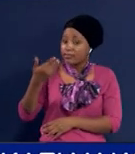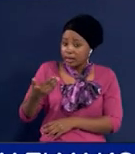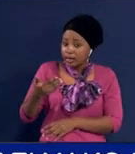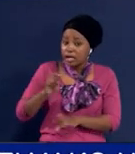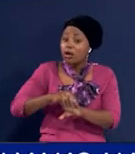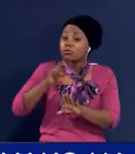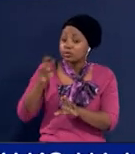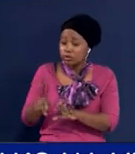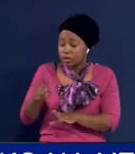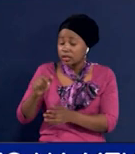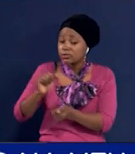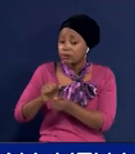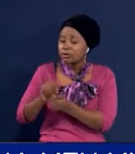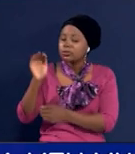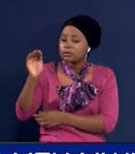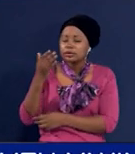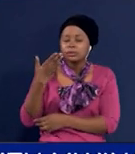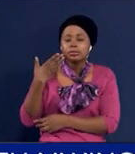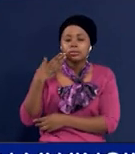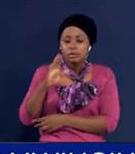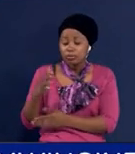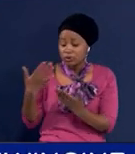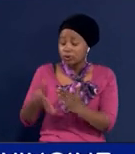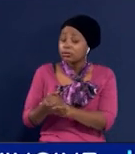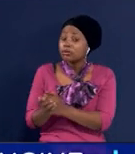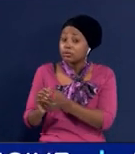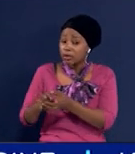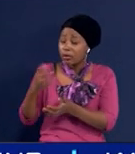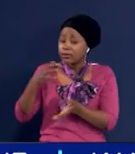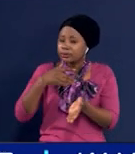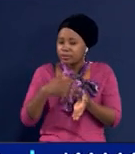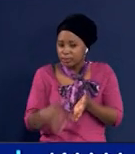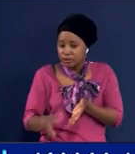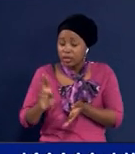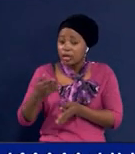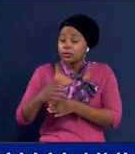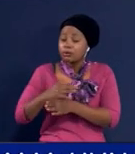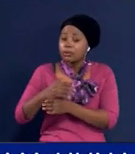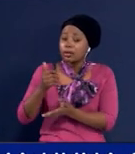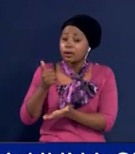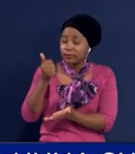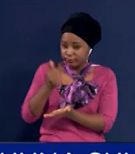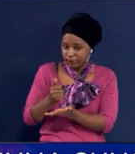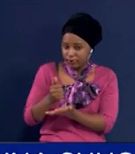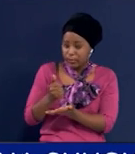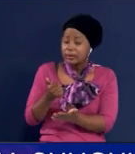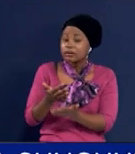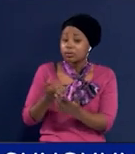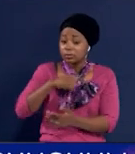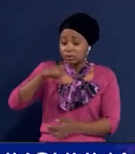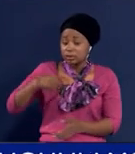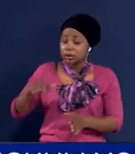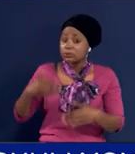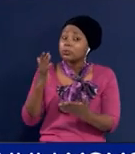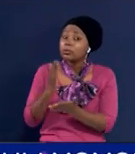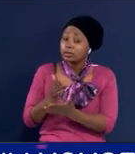kwenye hicho chombo cha usafiri, ni muhimu sana kunawa mikono kwa maji tiririka na sabuni au kutumia vitakasa mikono, kwa sababu hatuna uhakika ni